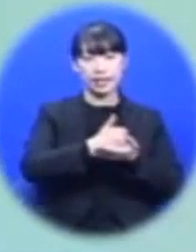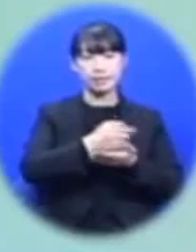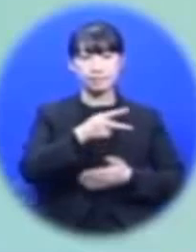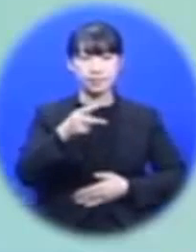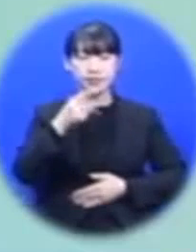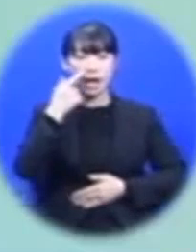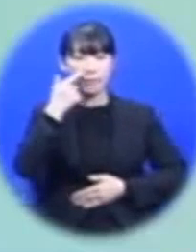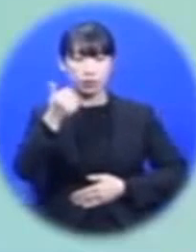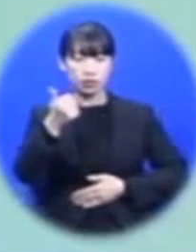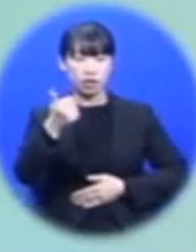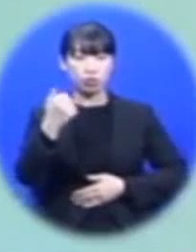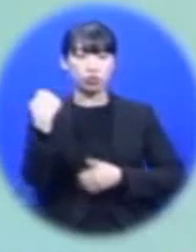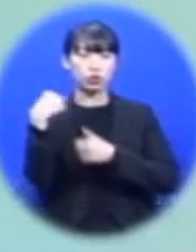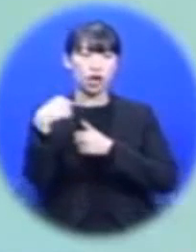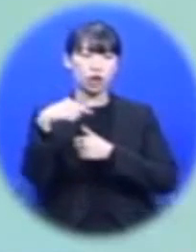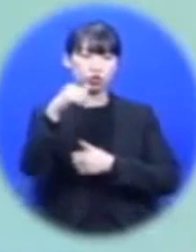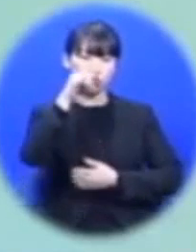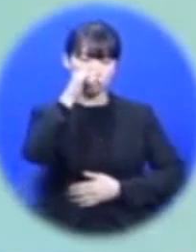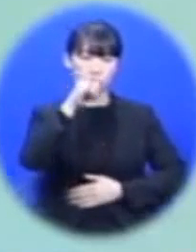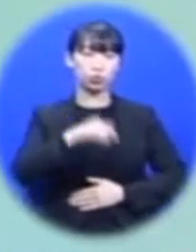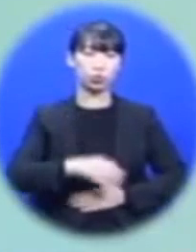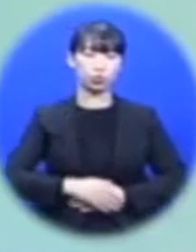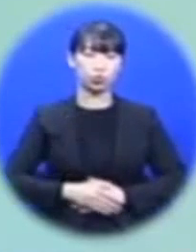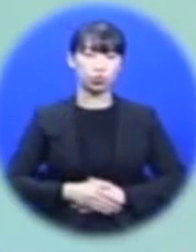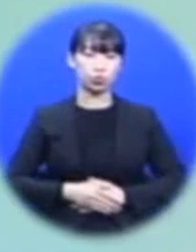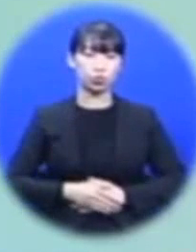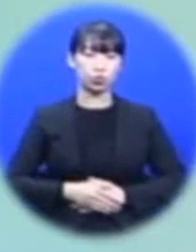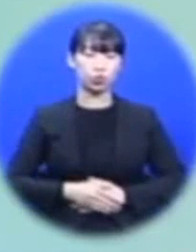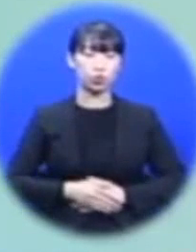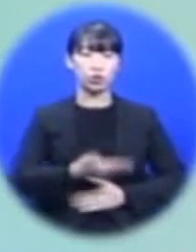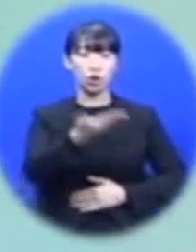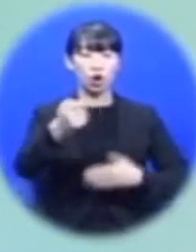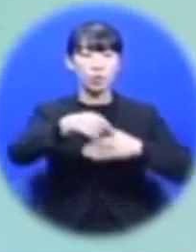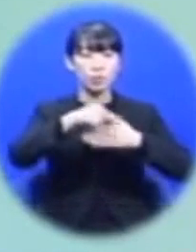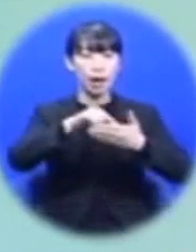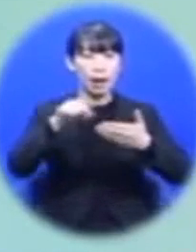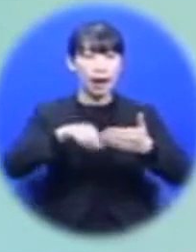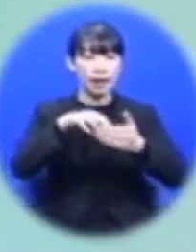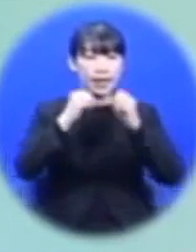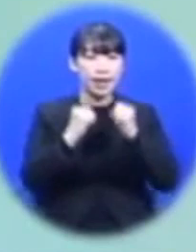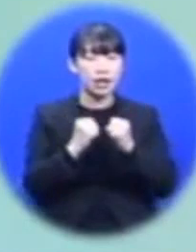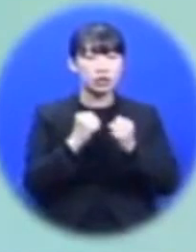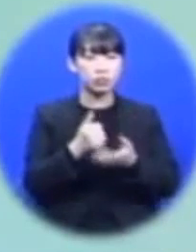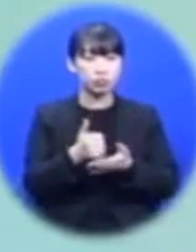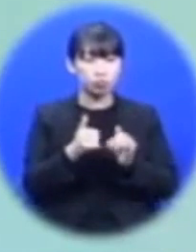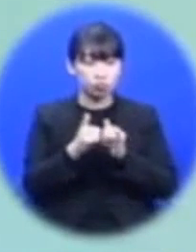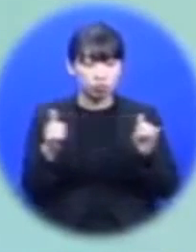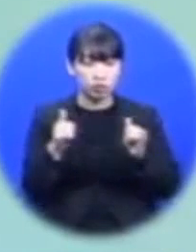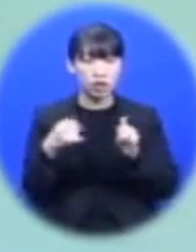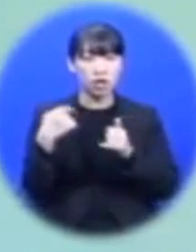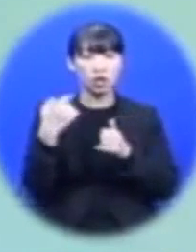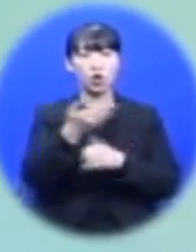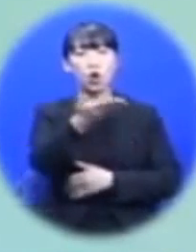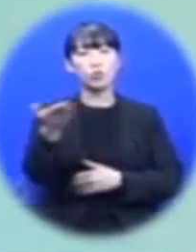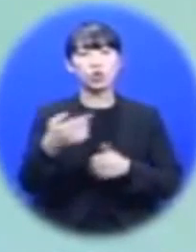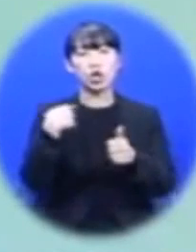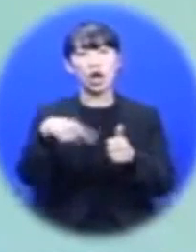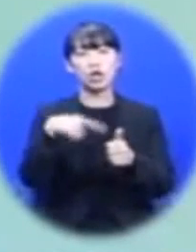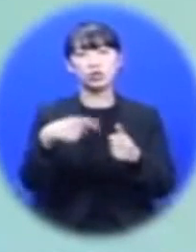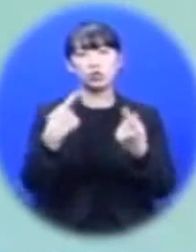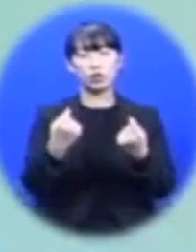하시니까 여러분 안에 계신 분이 여러분에게 하나님을 아버지라고 부르라고 하시니까 여러분이 하나님을 아버지라고 부르는